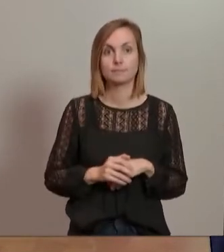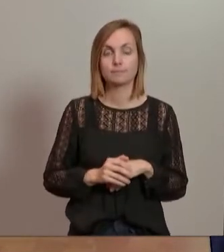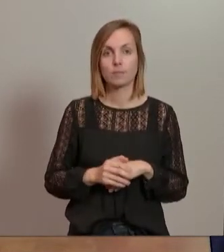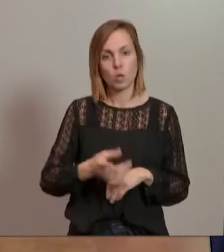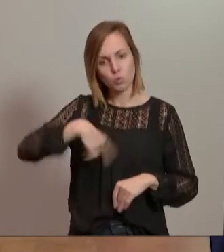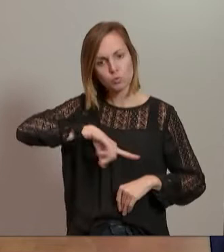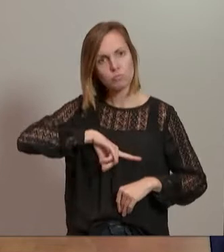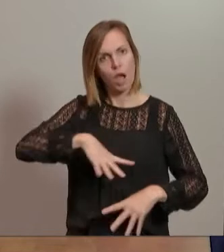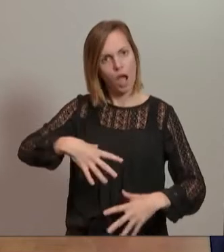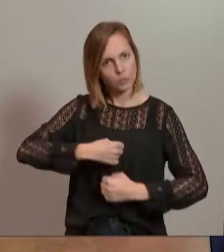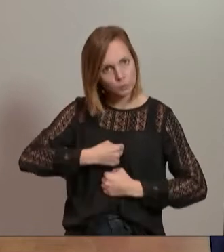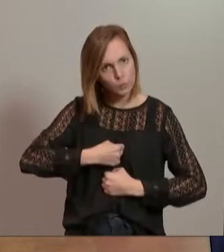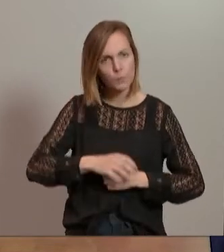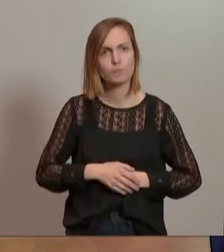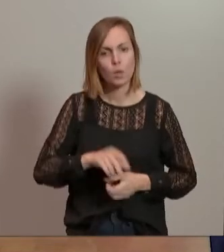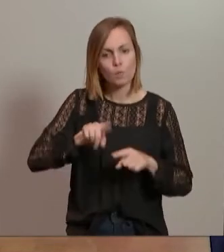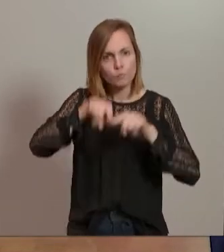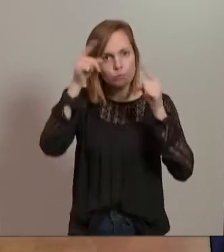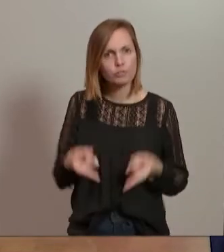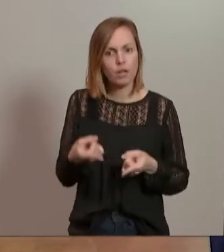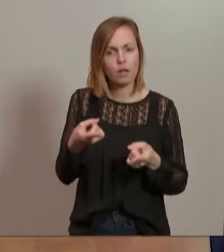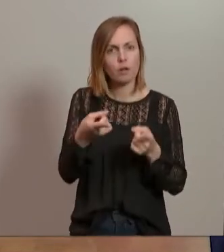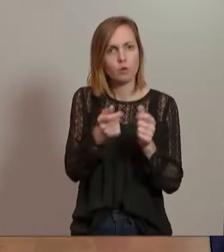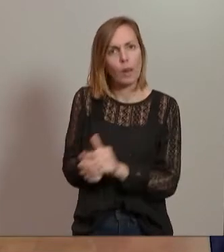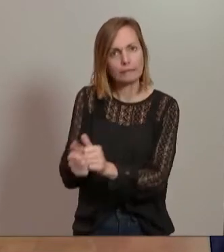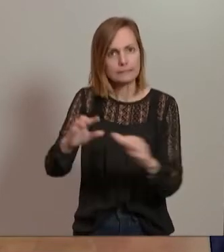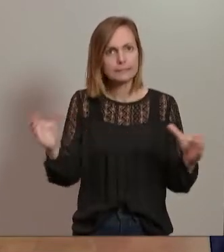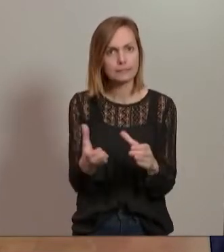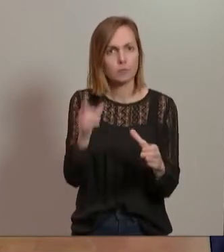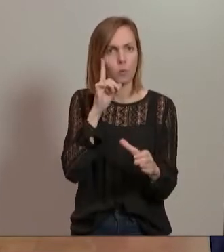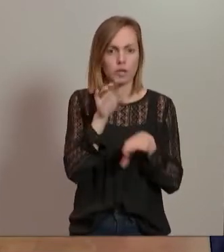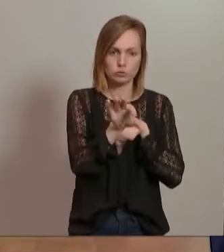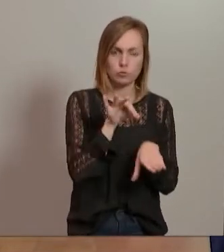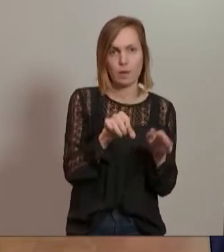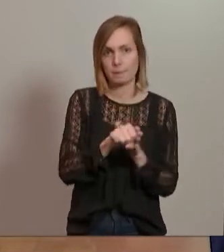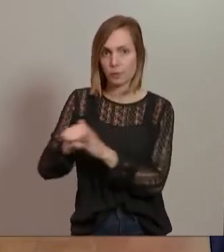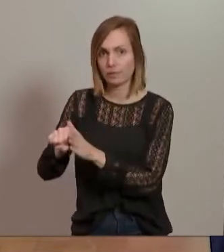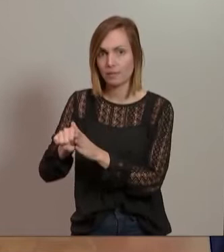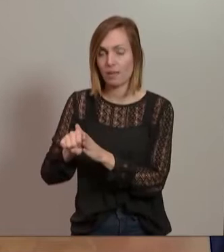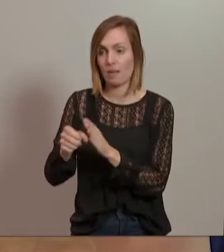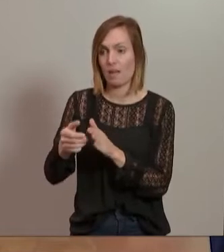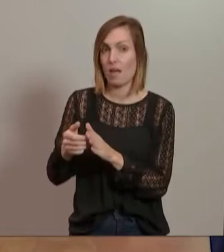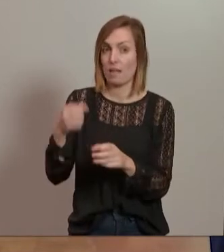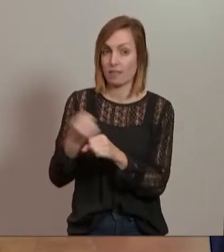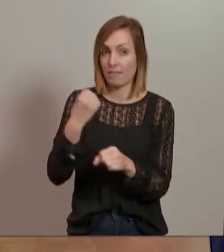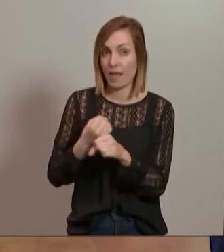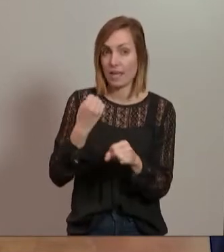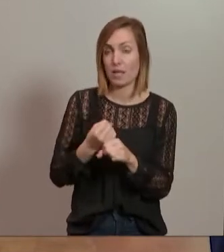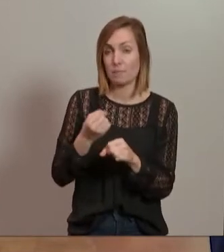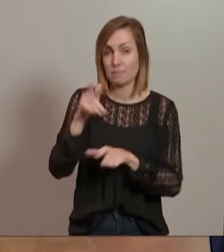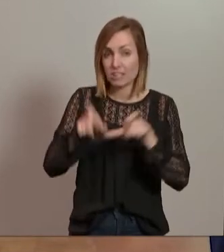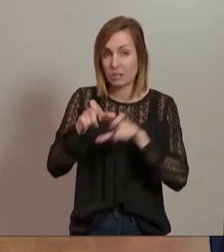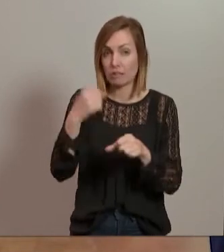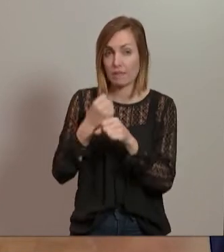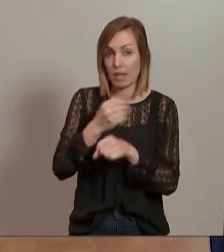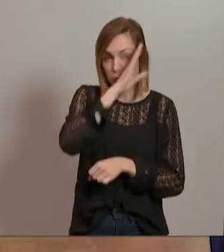assumé. Un budget collectif parce que les choix et les priorités qui nous sont présentés sont le fruit d'un travail transversal, nourri de